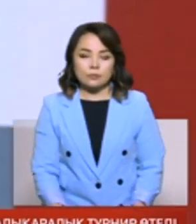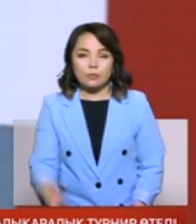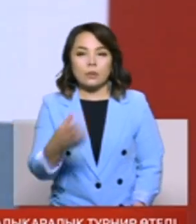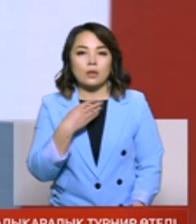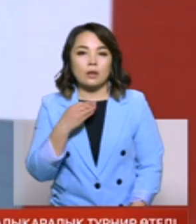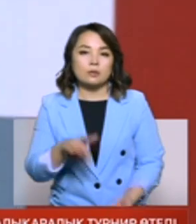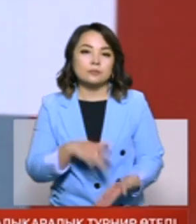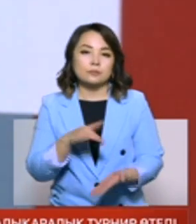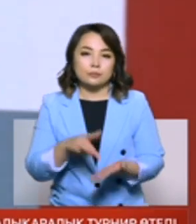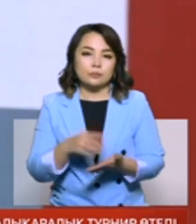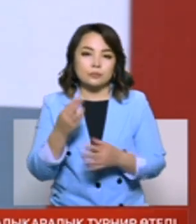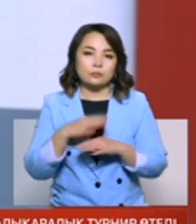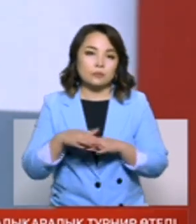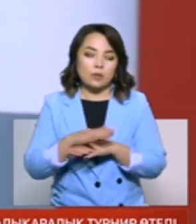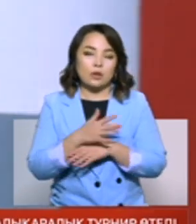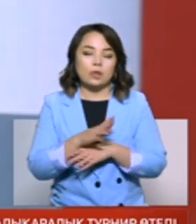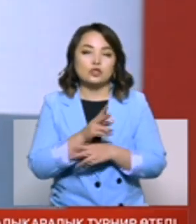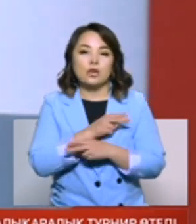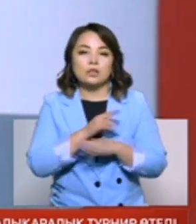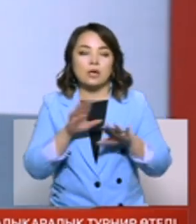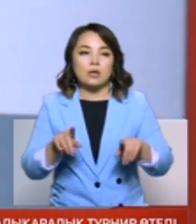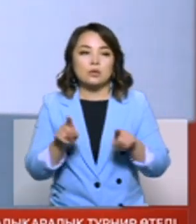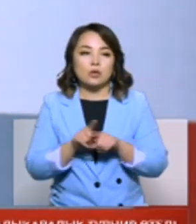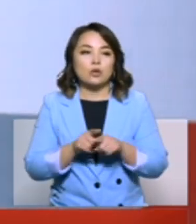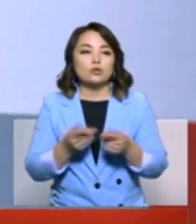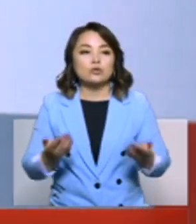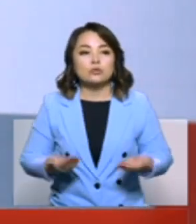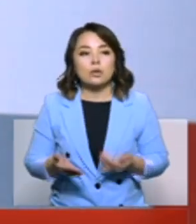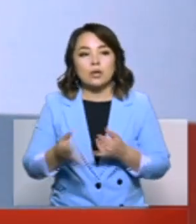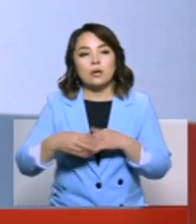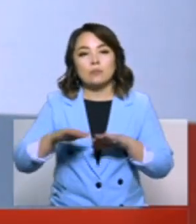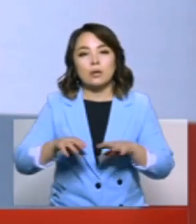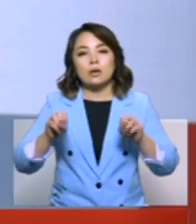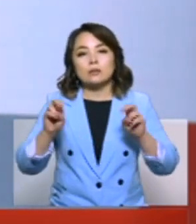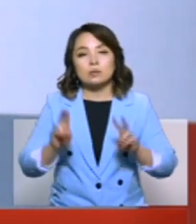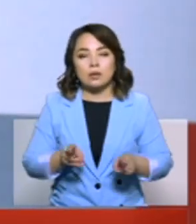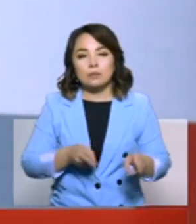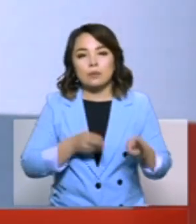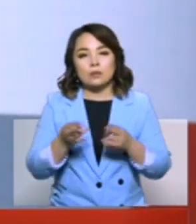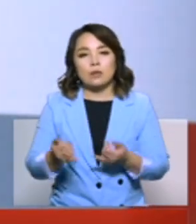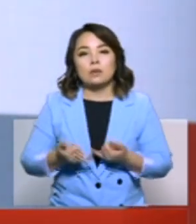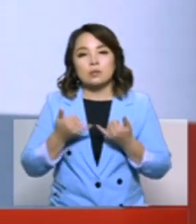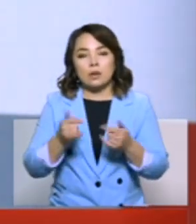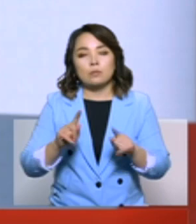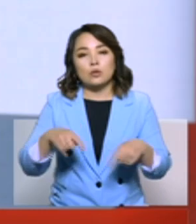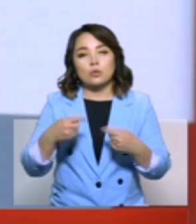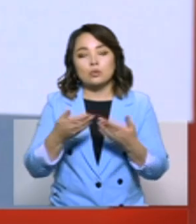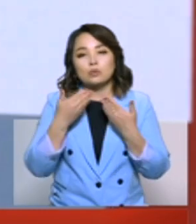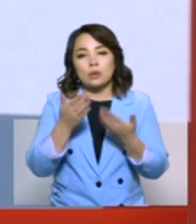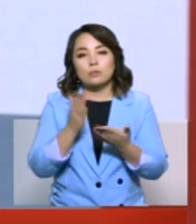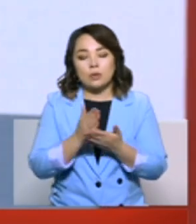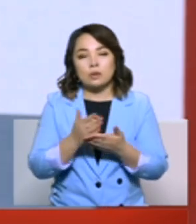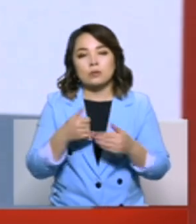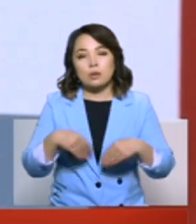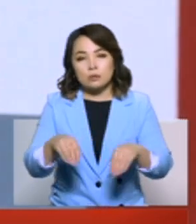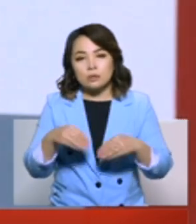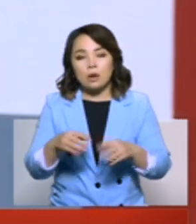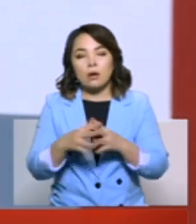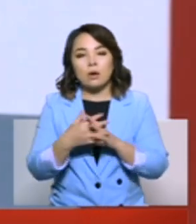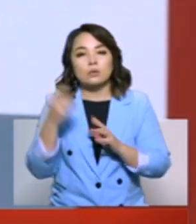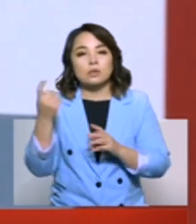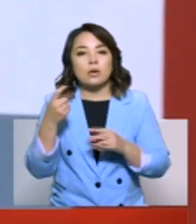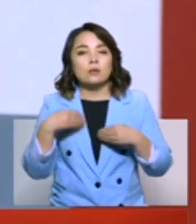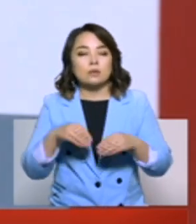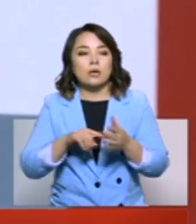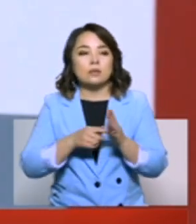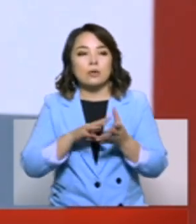Семей қаласындағы шығыс саяжай тұрғындары өздері тұрып жатқан аумаққа арнайы мәртебе беруді сұрап отыр. Өйткені бұрын бау-бақша, ауыл шаруашылық